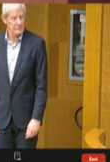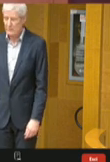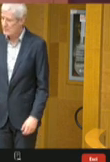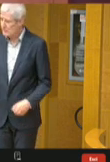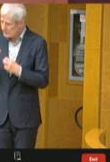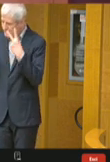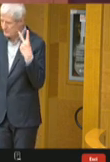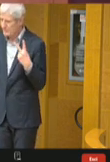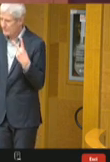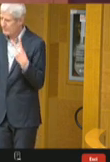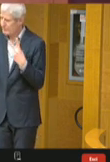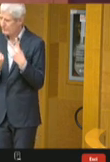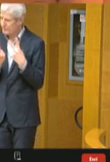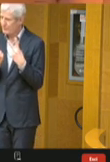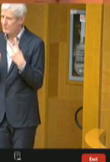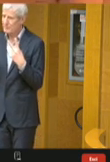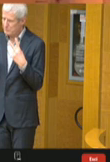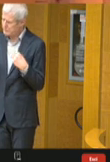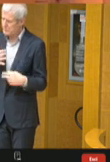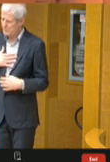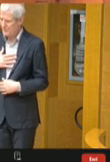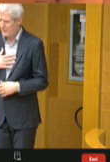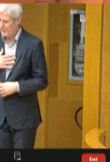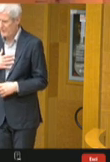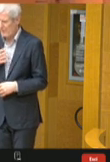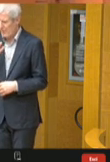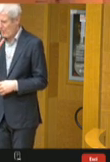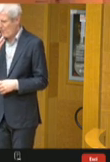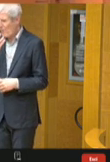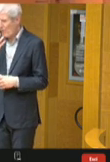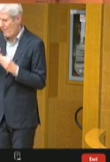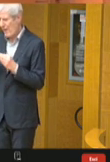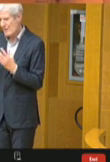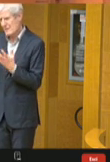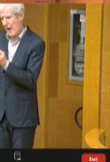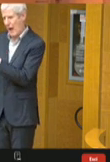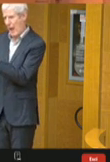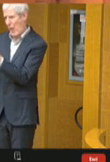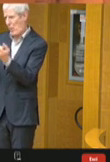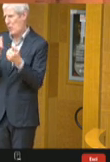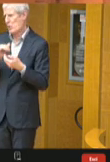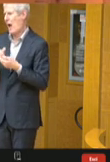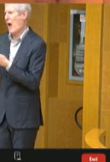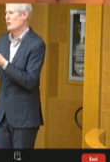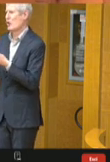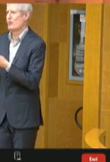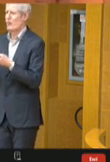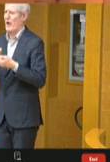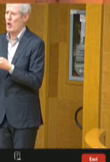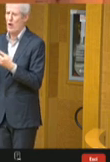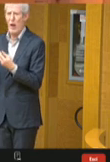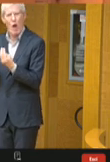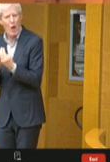Buongiorno a tutti. Anch'io volevo fare i saluti alle associazioni, ai colleghi,